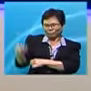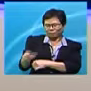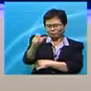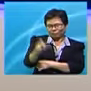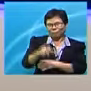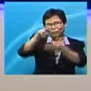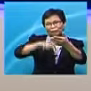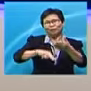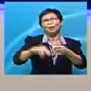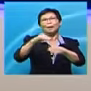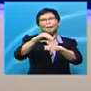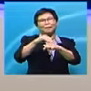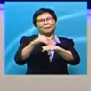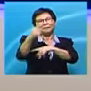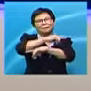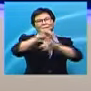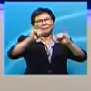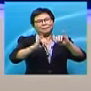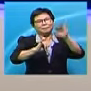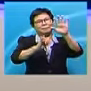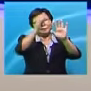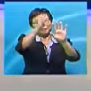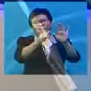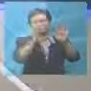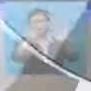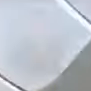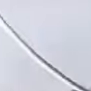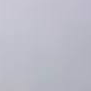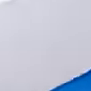edisi Isnin 5 September.